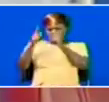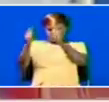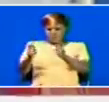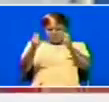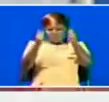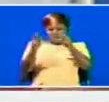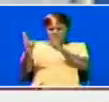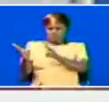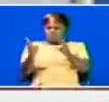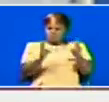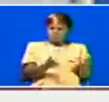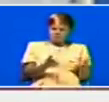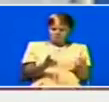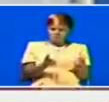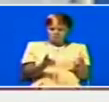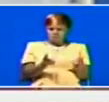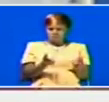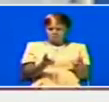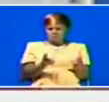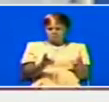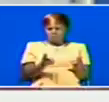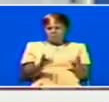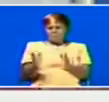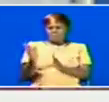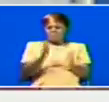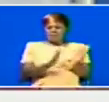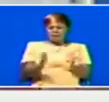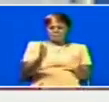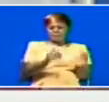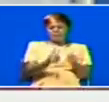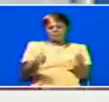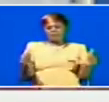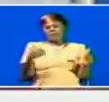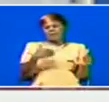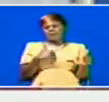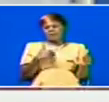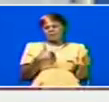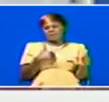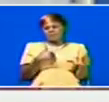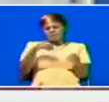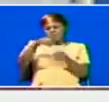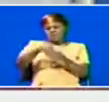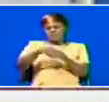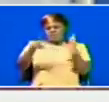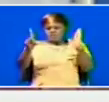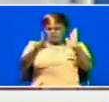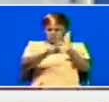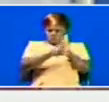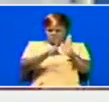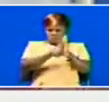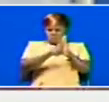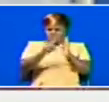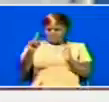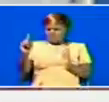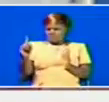kawaida ni kitu kilichopangwa kwa mikakati na mithili ya sheria. Kwa hivyo ni jambo ambalo